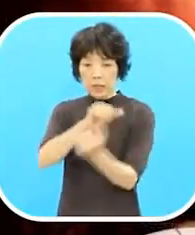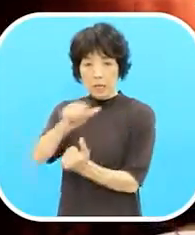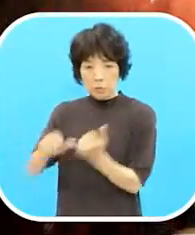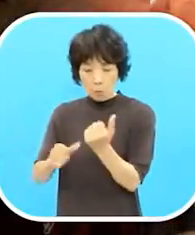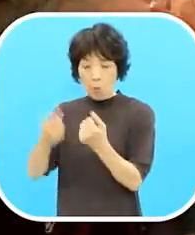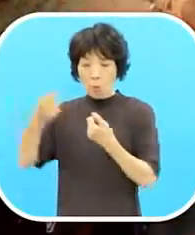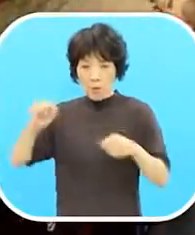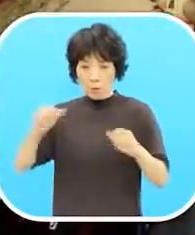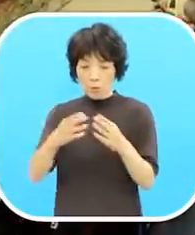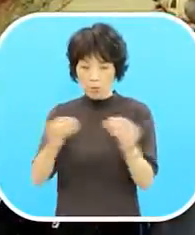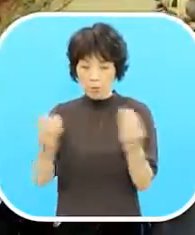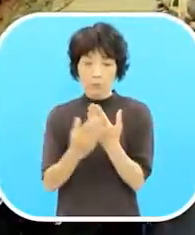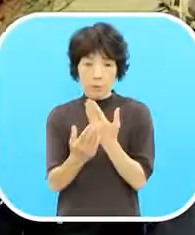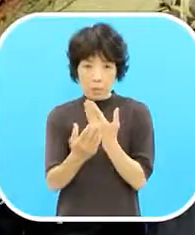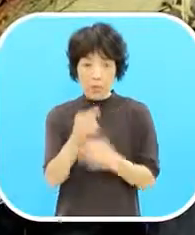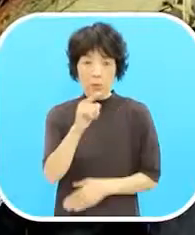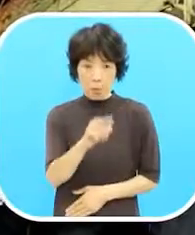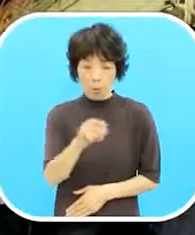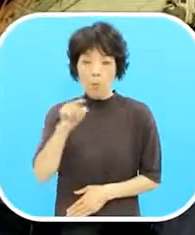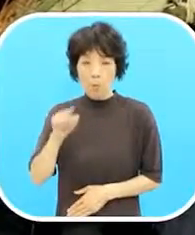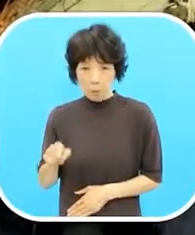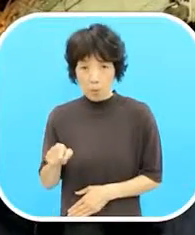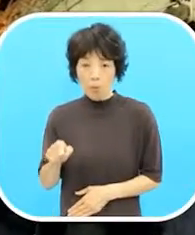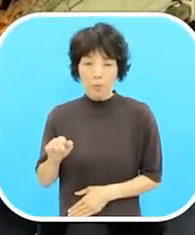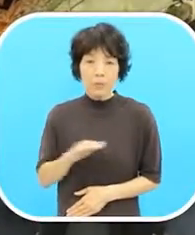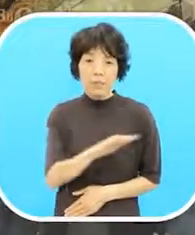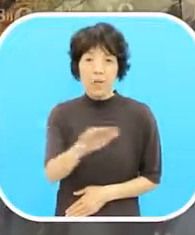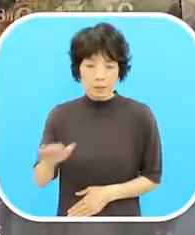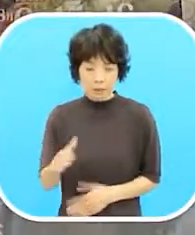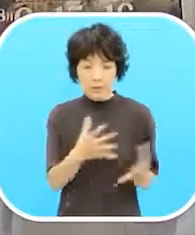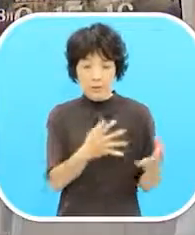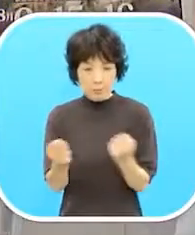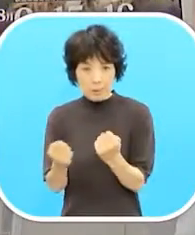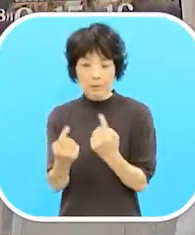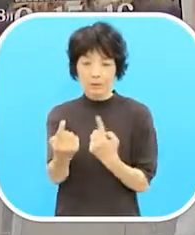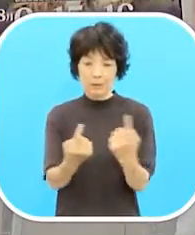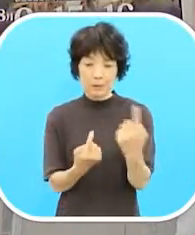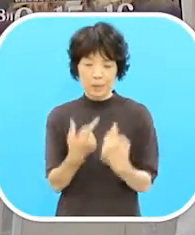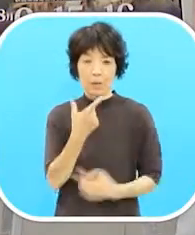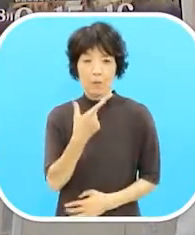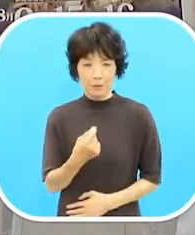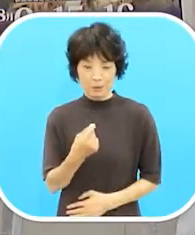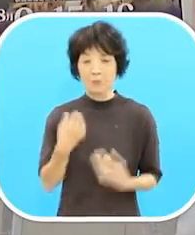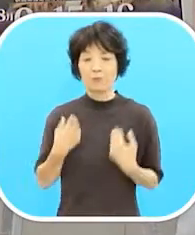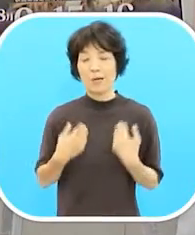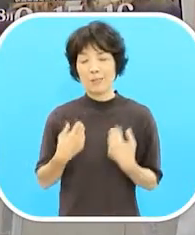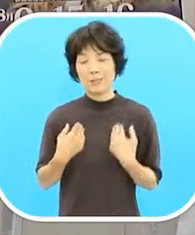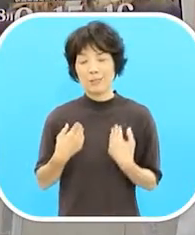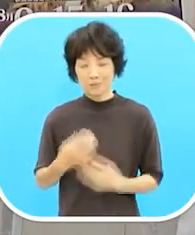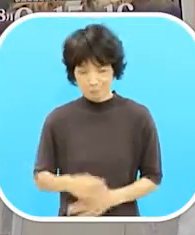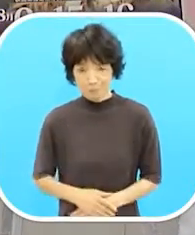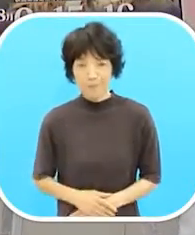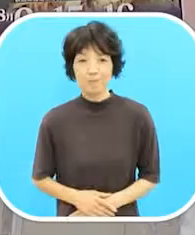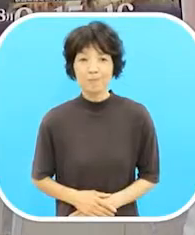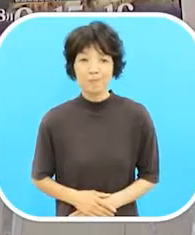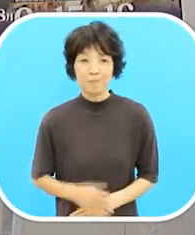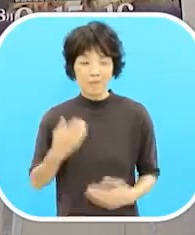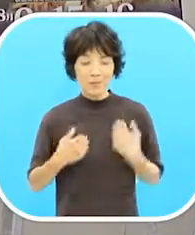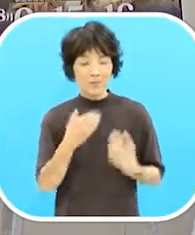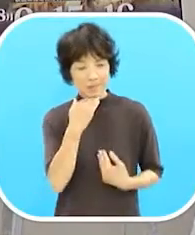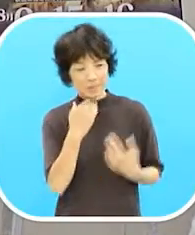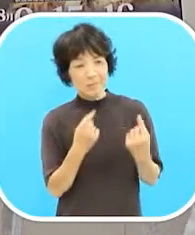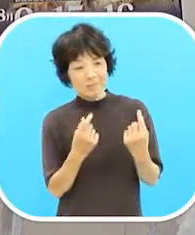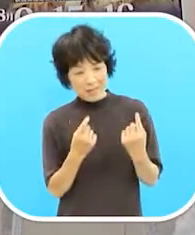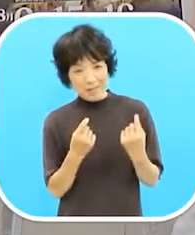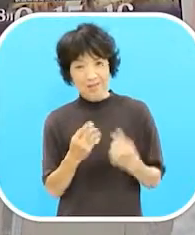統芸能全国大会はもちろん祭りの本番にもたくさんの方に、来てもらえたら大変嬉しいと思っております。 楽しみです